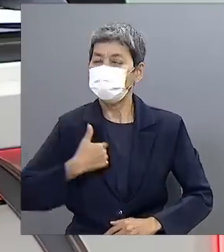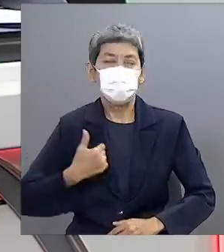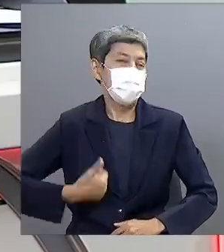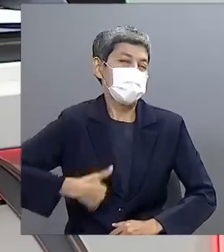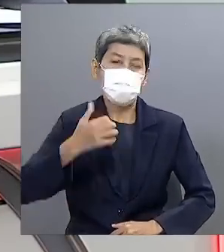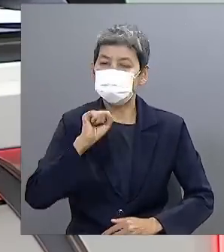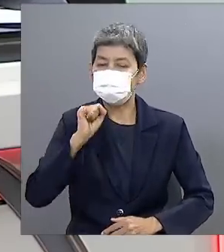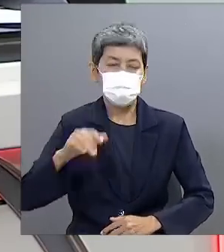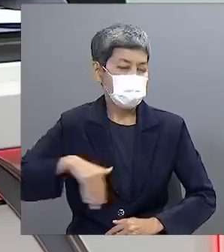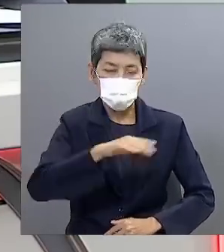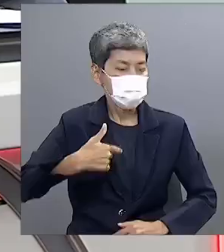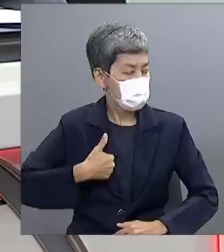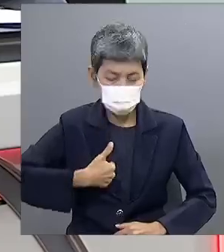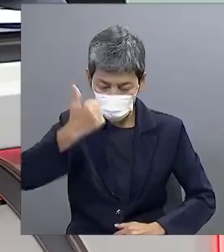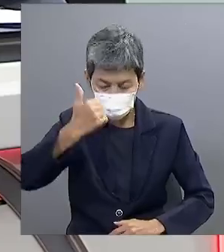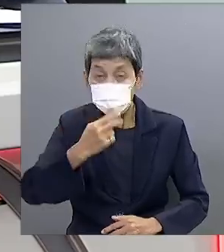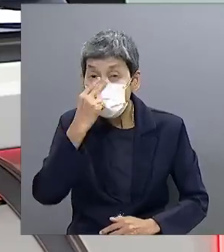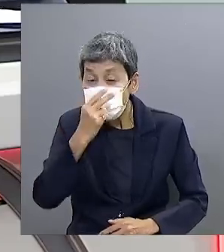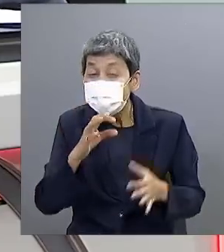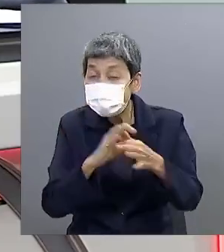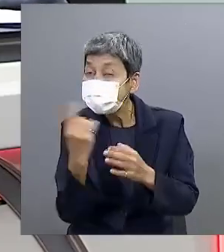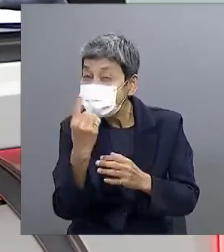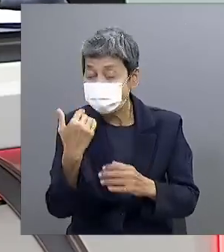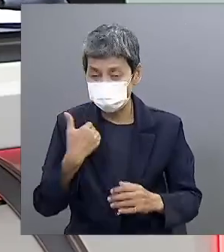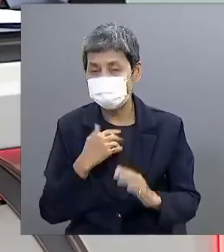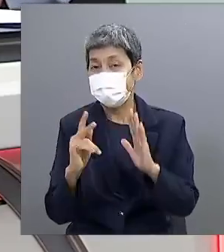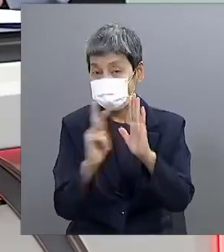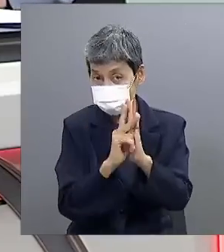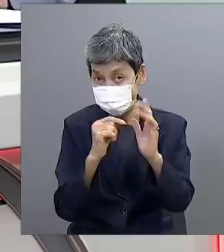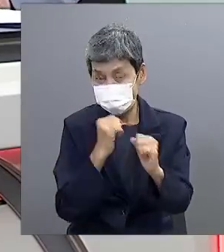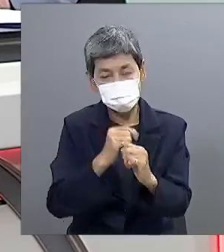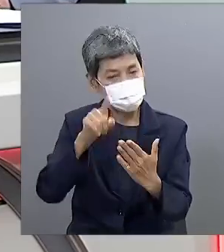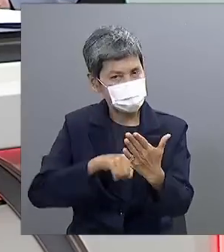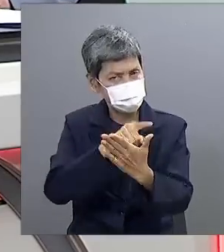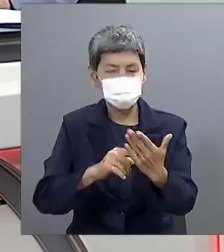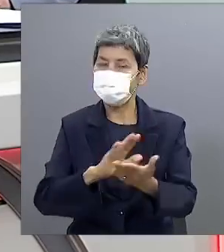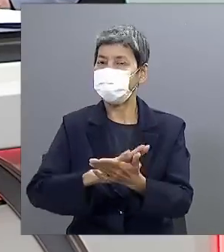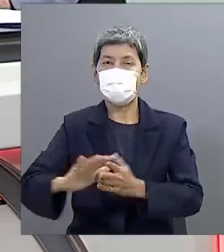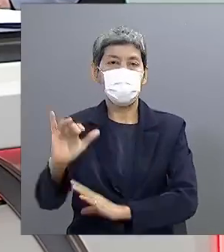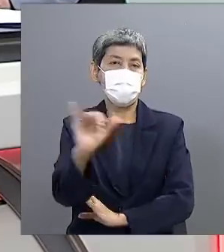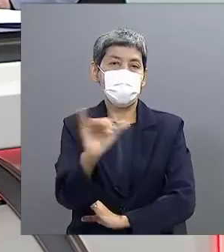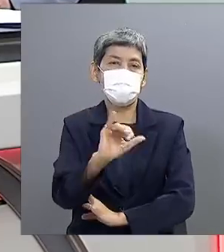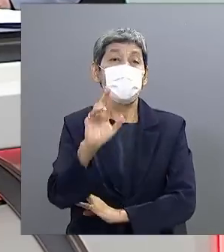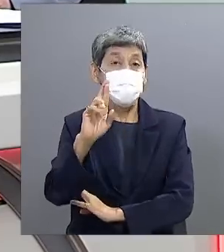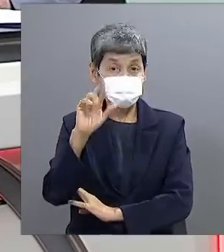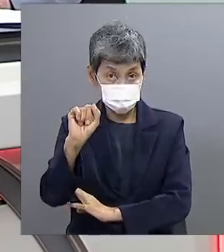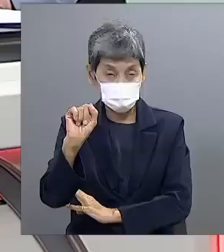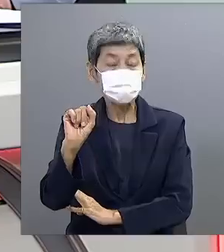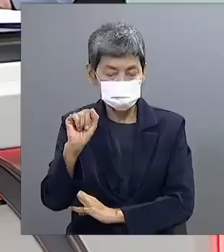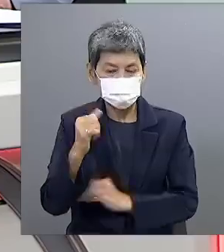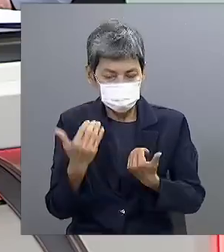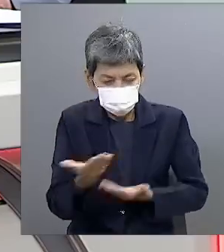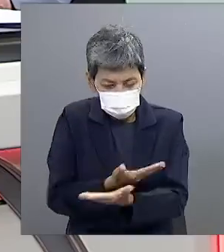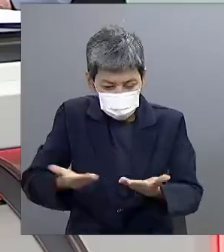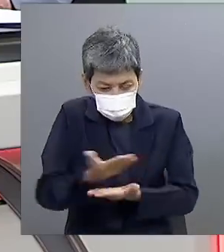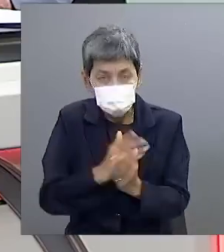ลด์อยู่นะคะ นั่นเป็นแค่ส่วนเดียวค่ะแต่กฎกติกาสำหรับการเลือกตั้งนี่มันยังไม่เสร็จนะคะรัฐสภานัดพิจารณาร่างกฎหมาย